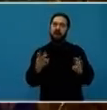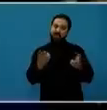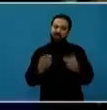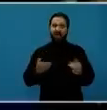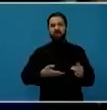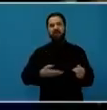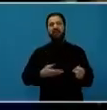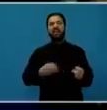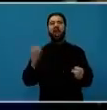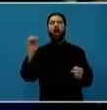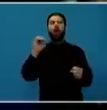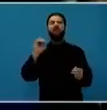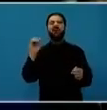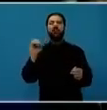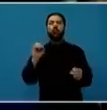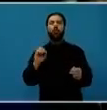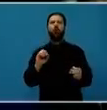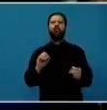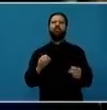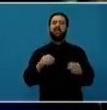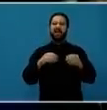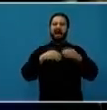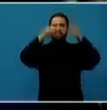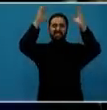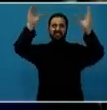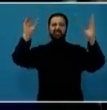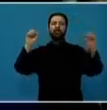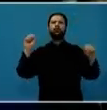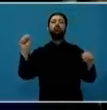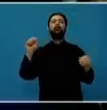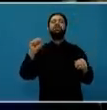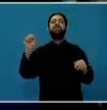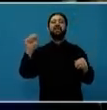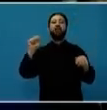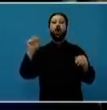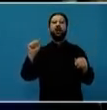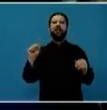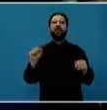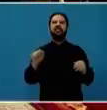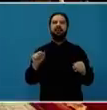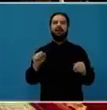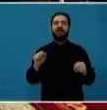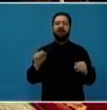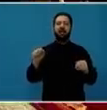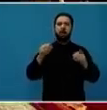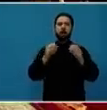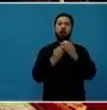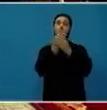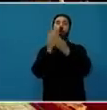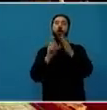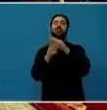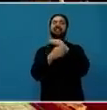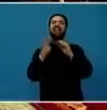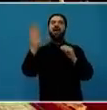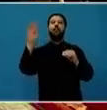Soare, slujitor la Biserica Sfântul Spiridon Nou din Brăila și lector universitar doctor